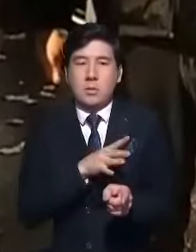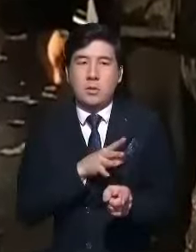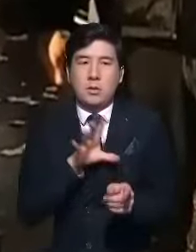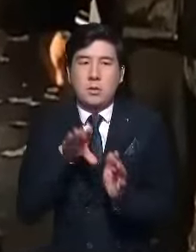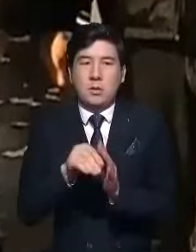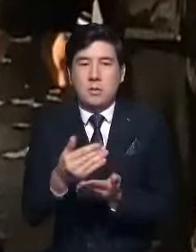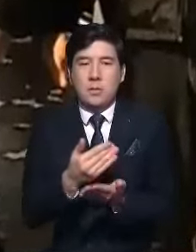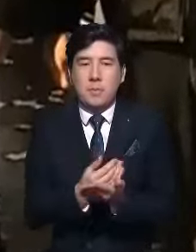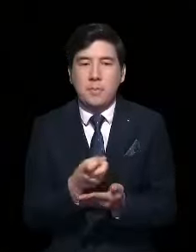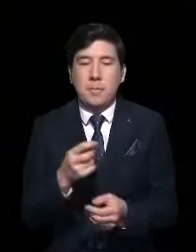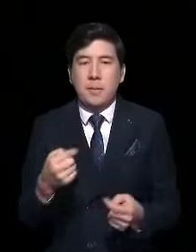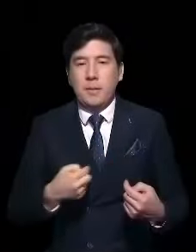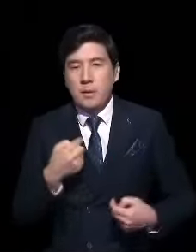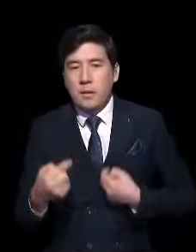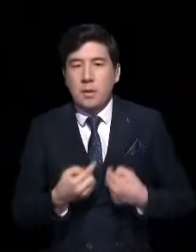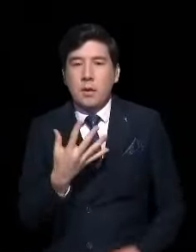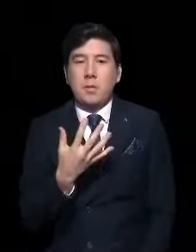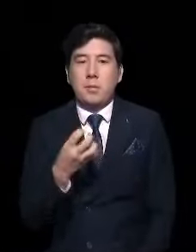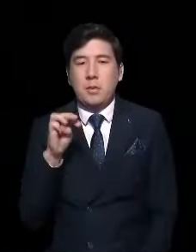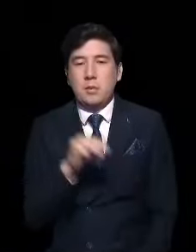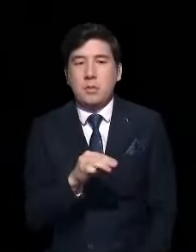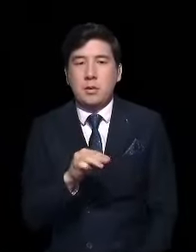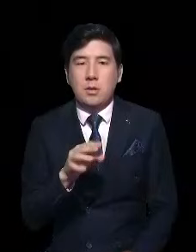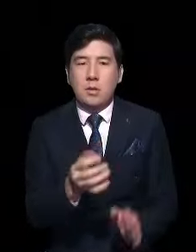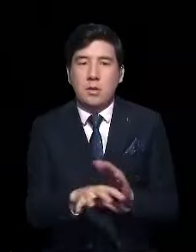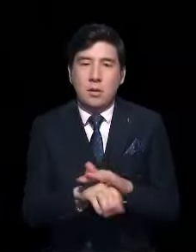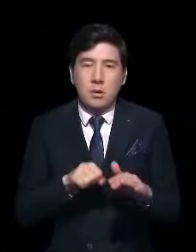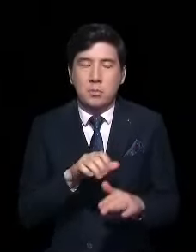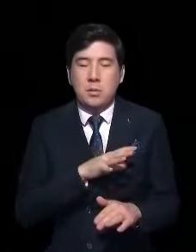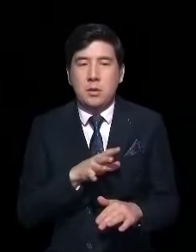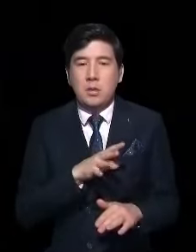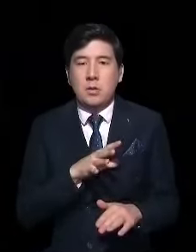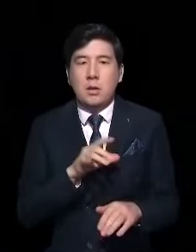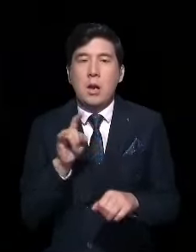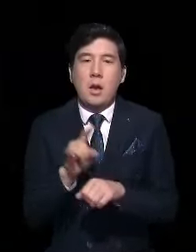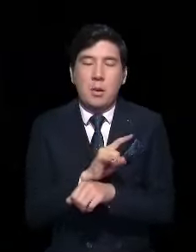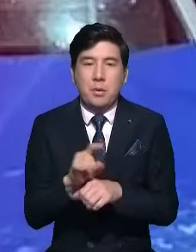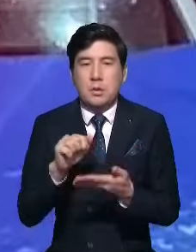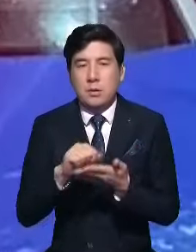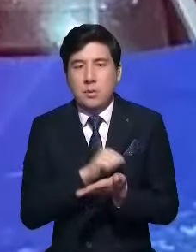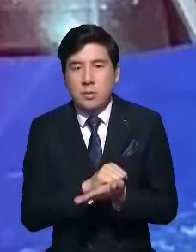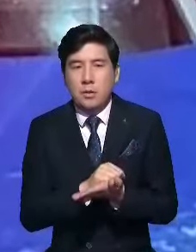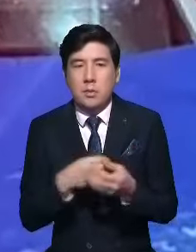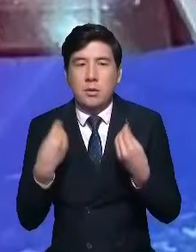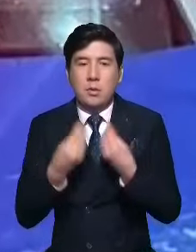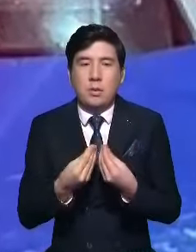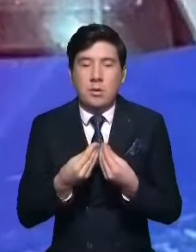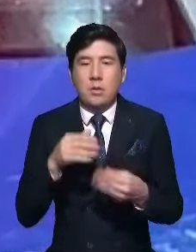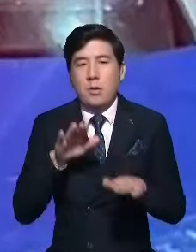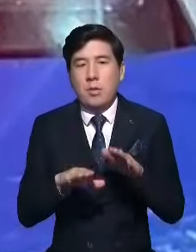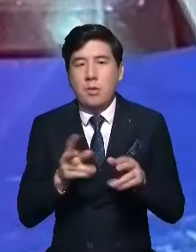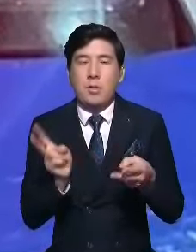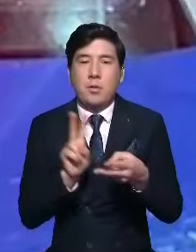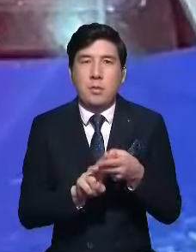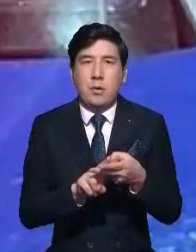көрсетіп, жәбірленушіден 500 мың теңге бопсалаған. Қазір жалған қызметтік куәліктер, құжаттар және нысанды кейін тәркіленіп, күдіктілер қамауға алынды.